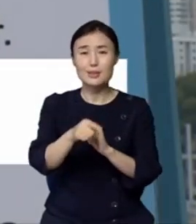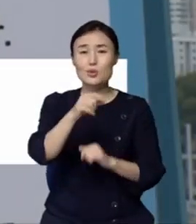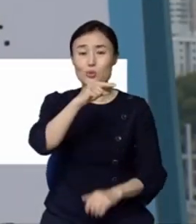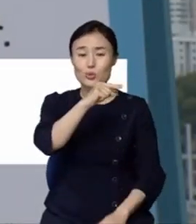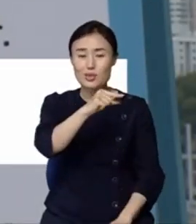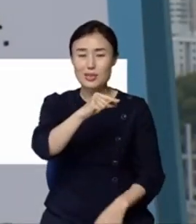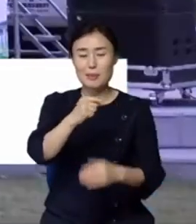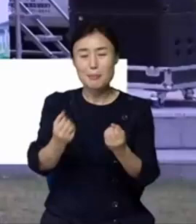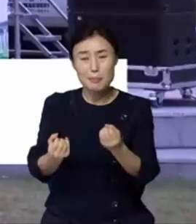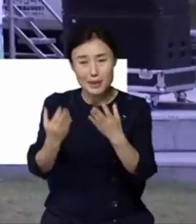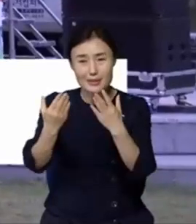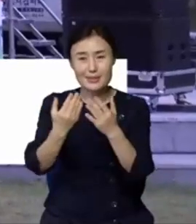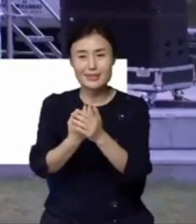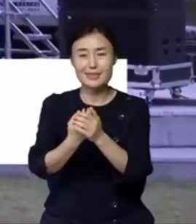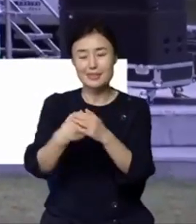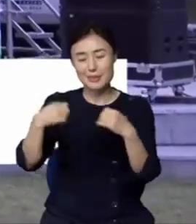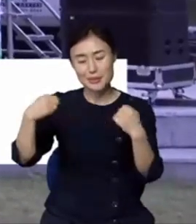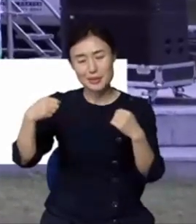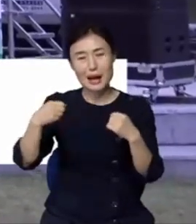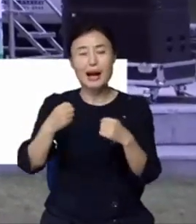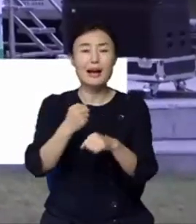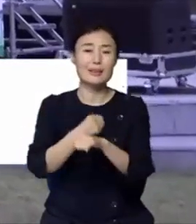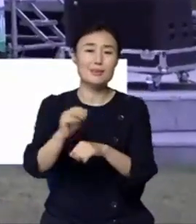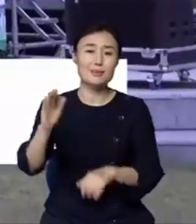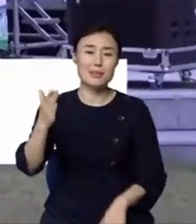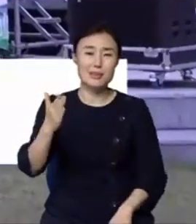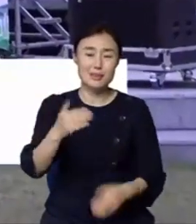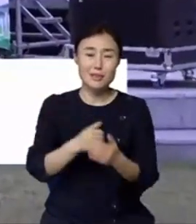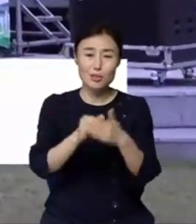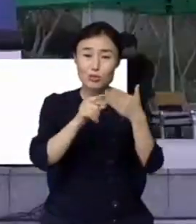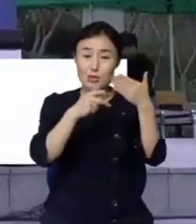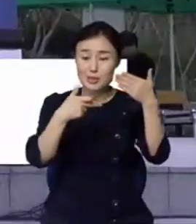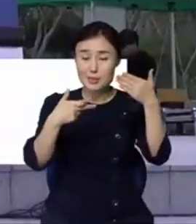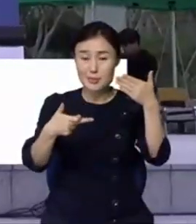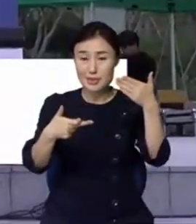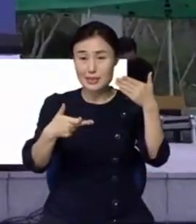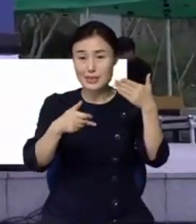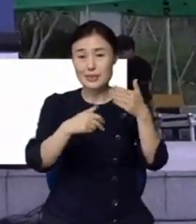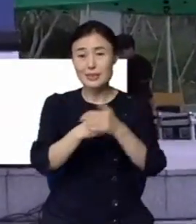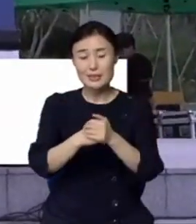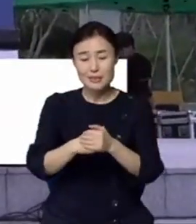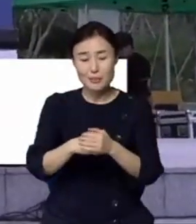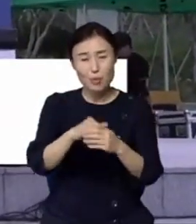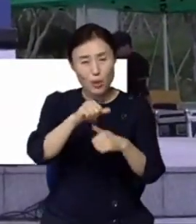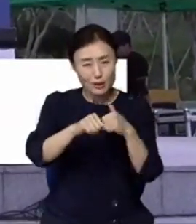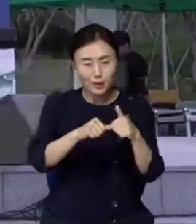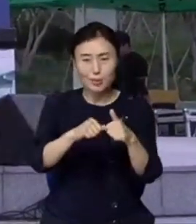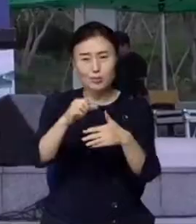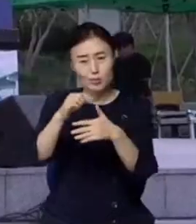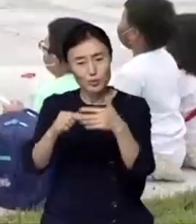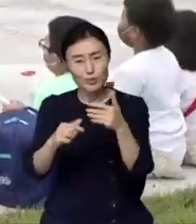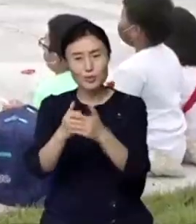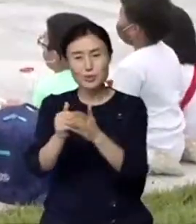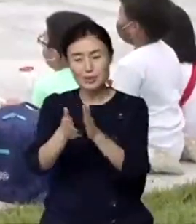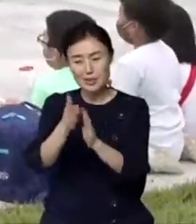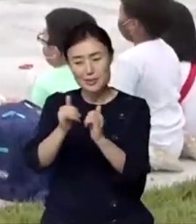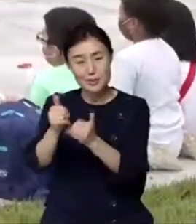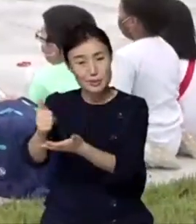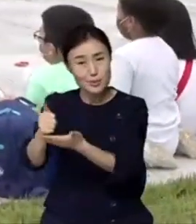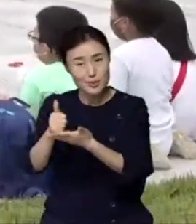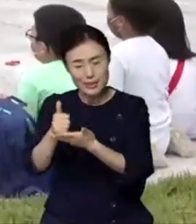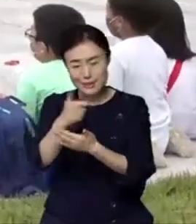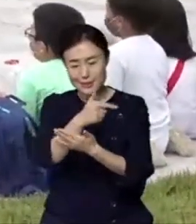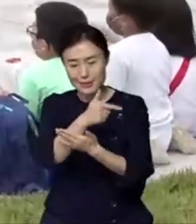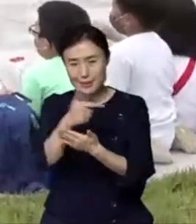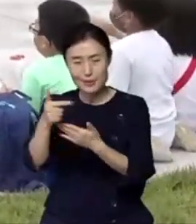G페스티벌을 개최합니다. 오는 17일까지 다양한 공연 전시와 친환경 프로그램, 시민 초대 대형 공연